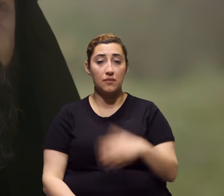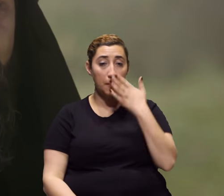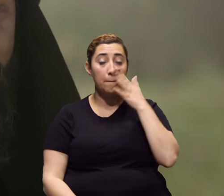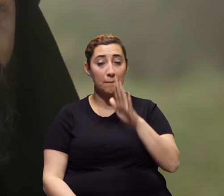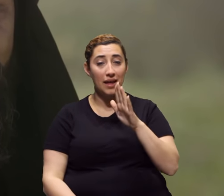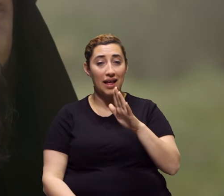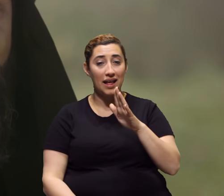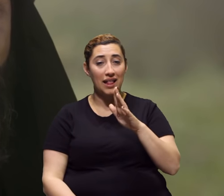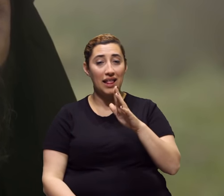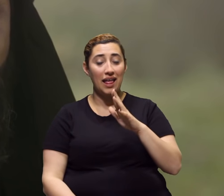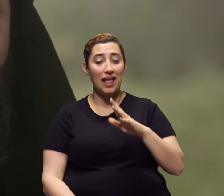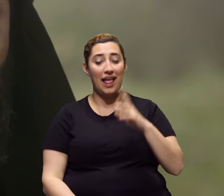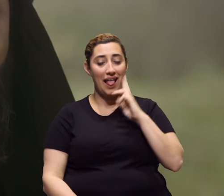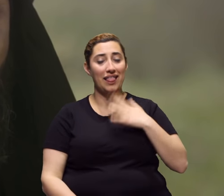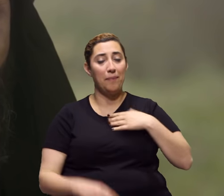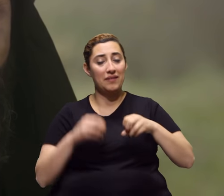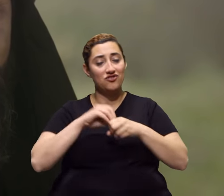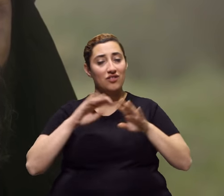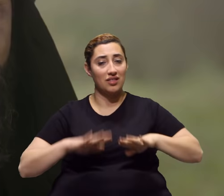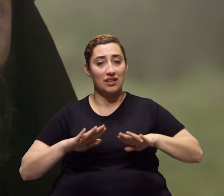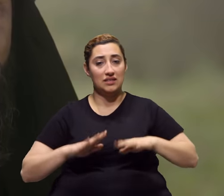Bekle edep perdesini.